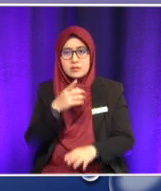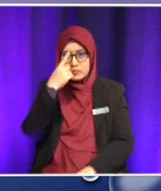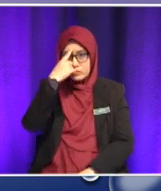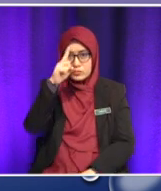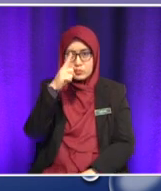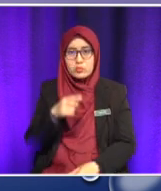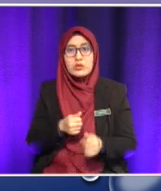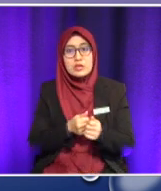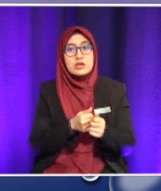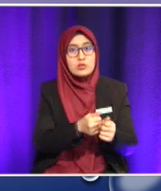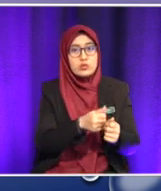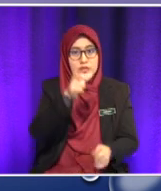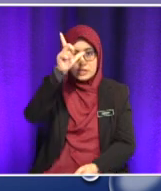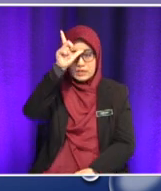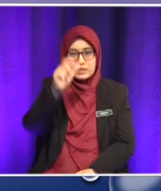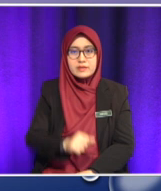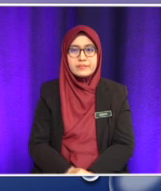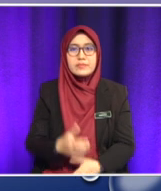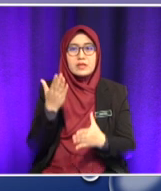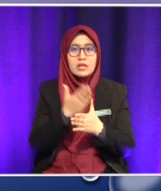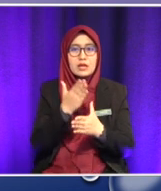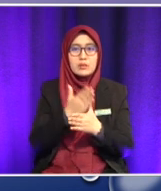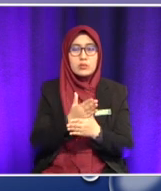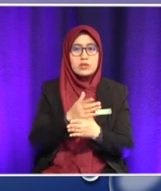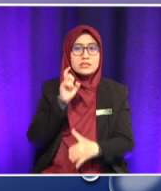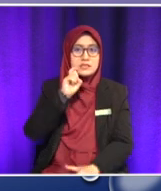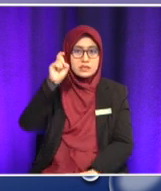dan kedua gangguan seksual